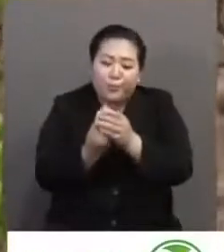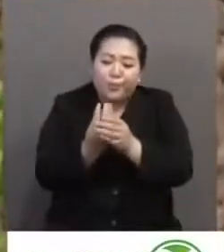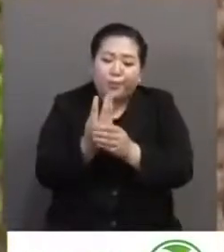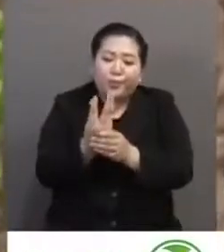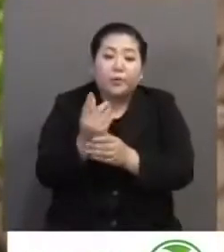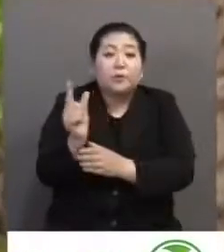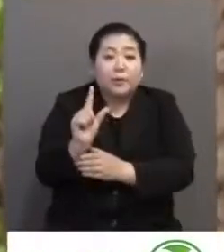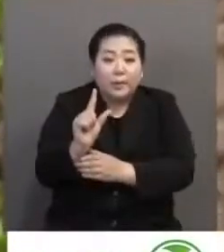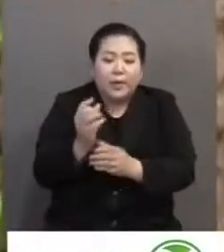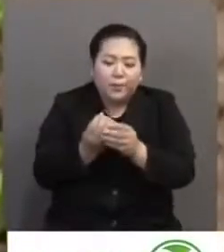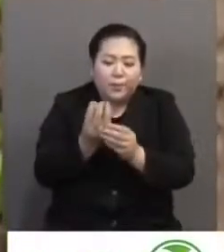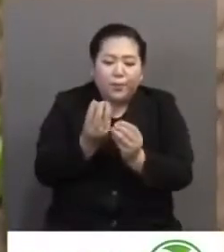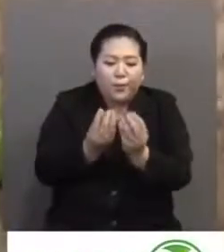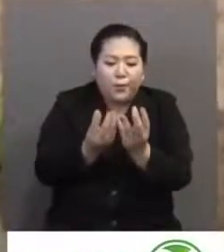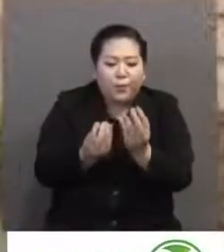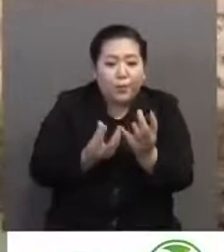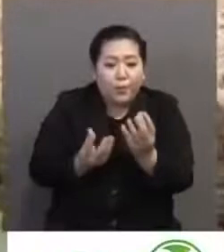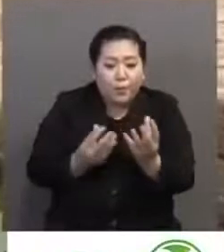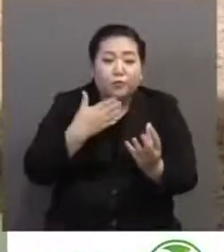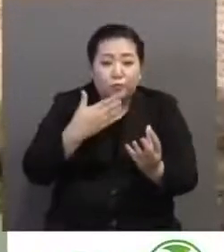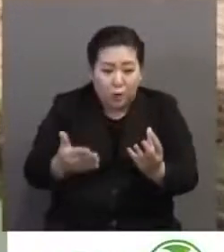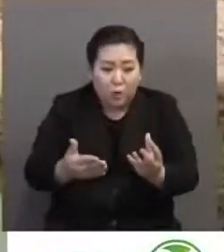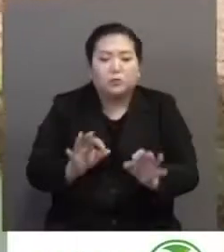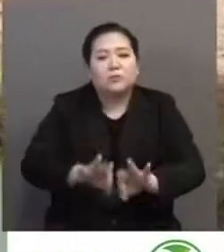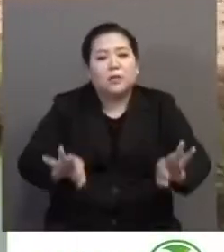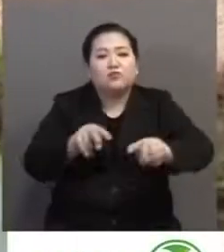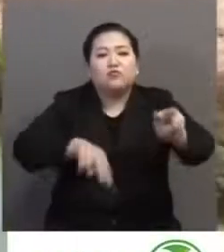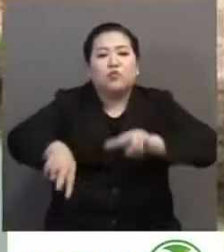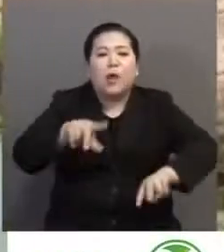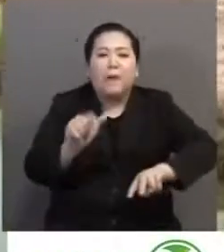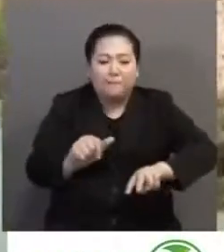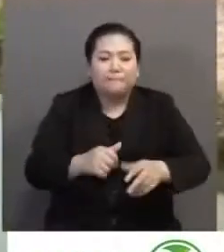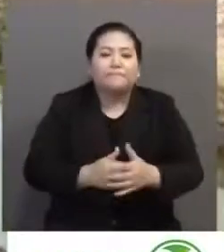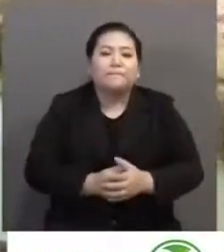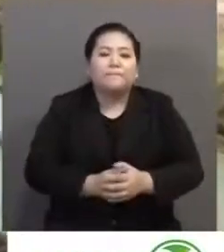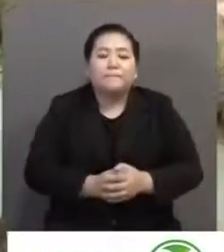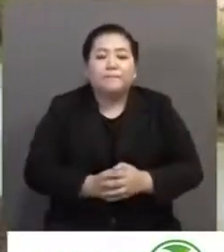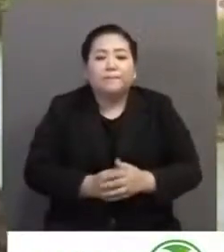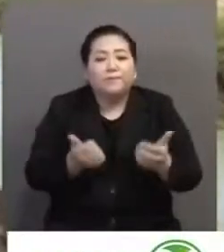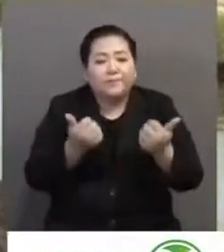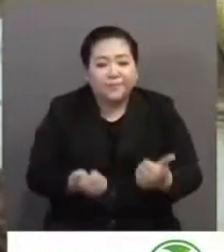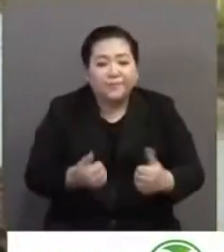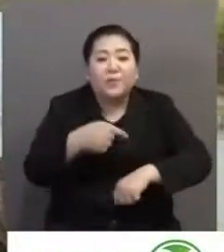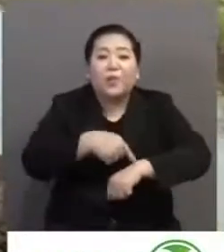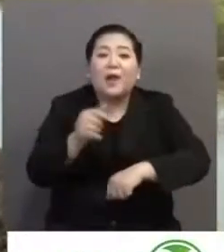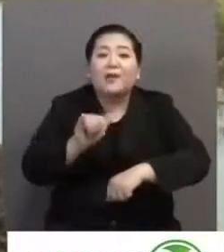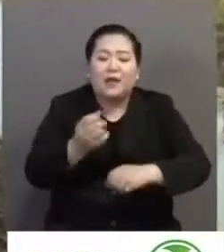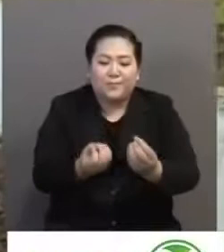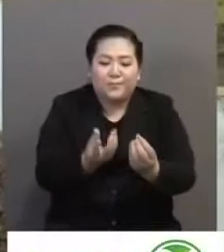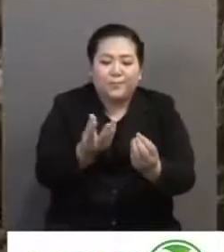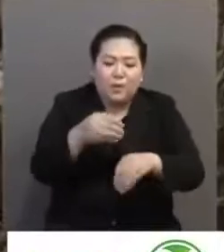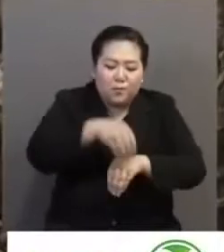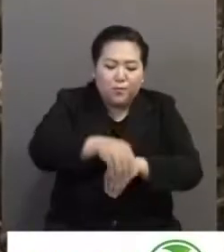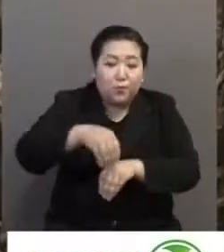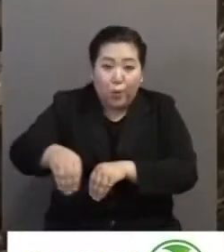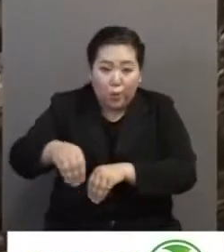กและจะทยอยออกดอกเรื่อยๆซึ่งขึ้นอยู่กับการดูแลแต่ในขณะนี้ที่ยังไม่ถึงช่วงเวลาสำหรับการเริ่มเพาะปลูก